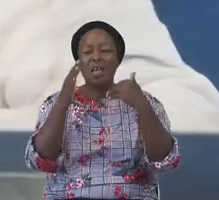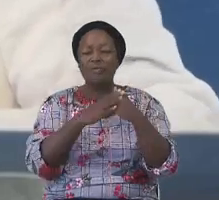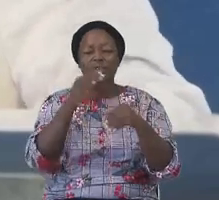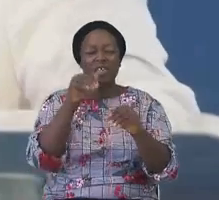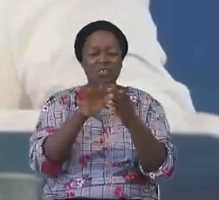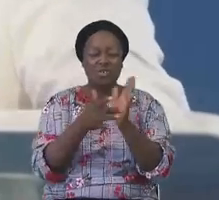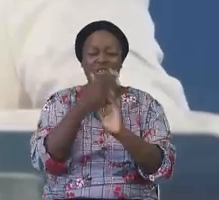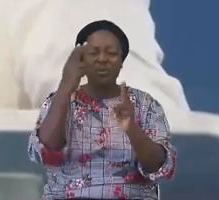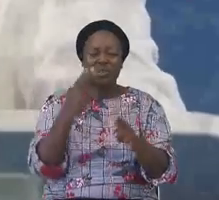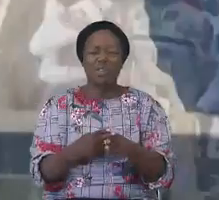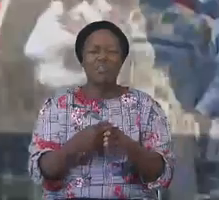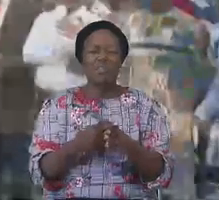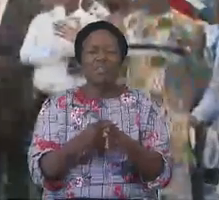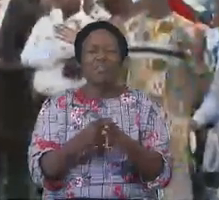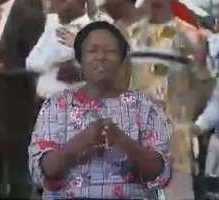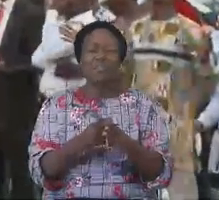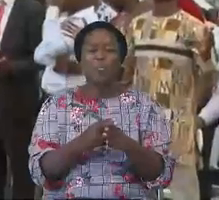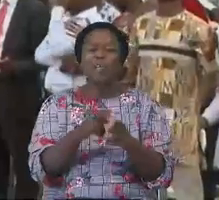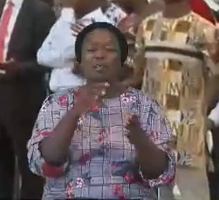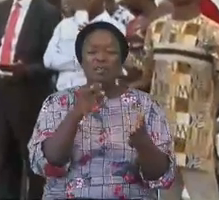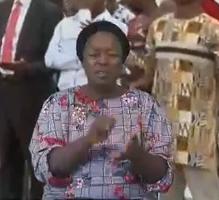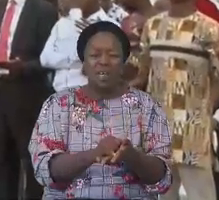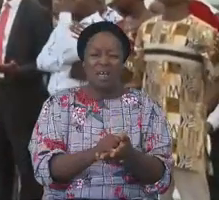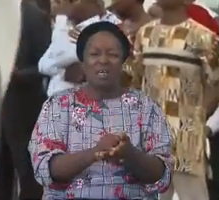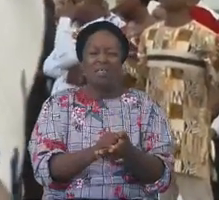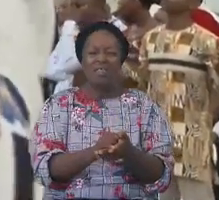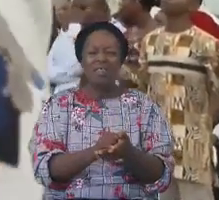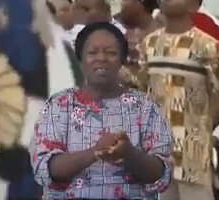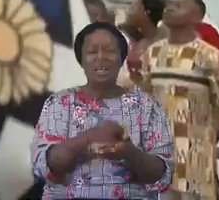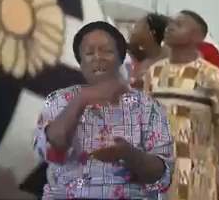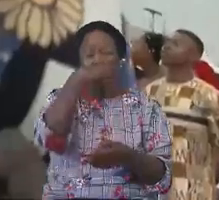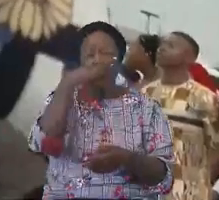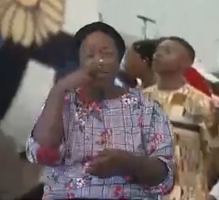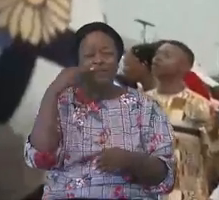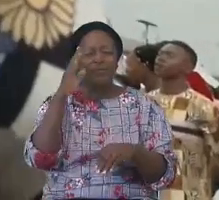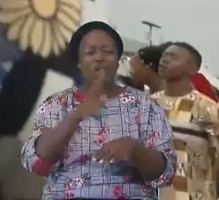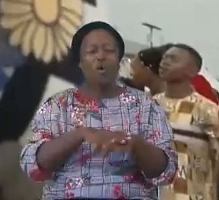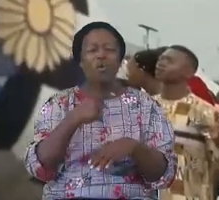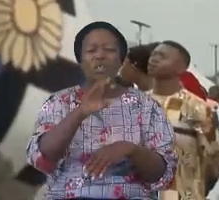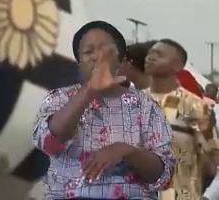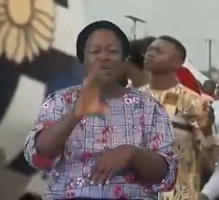jour-là, nous serons avec toi au ciel au nom de Jésus.